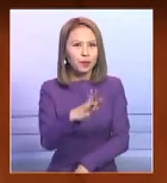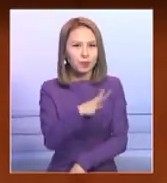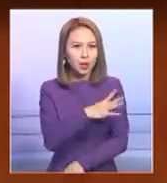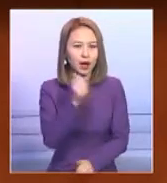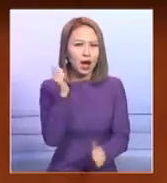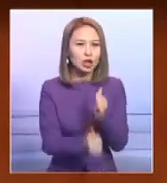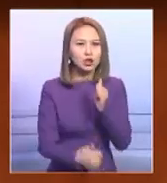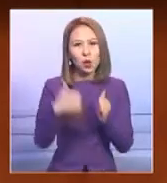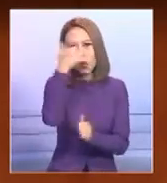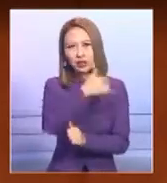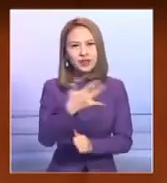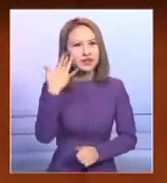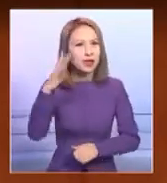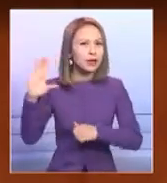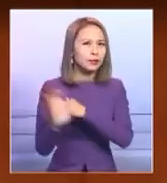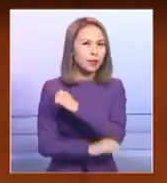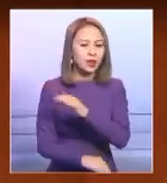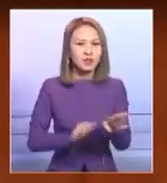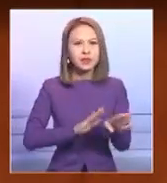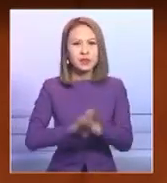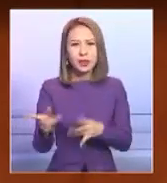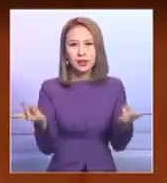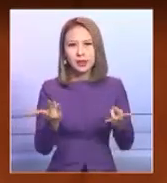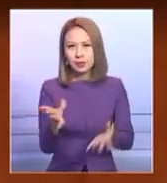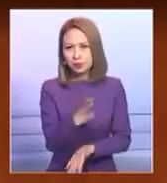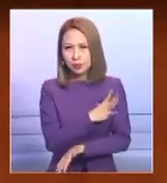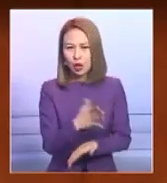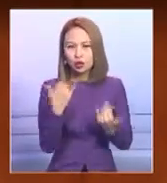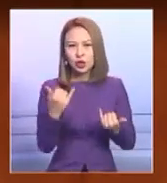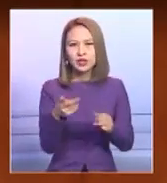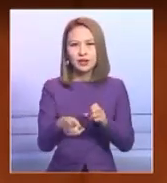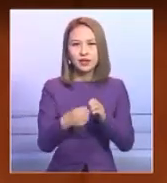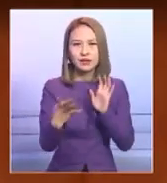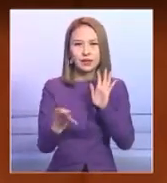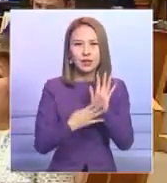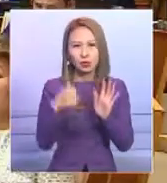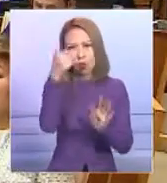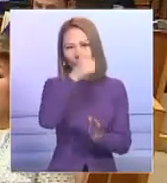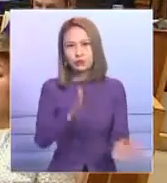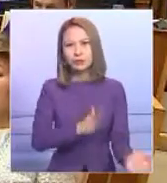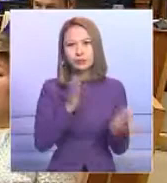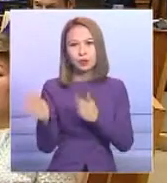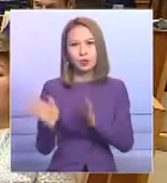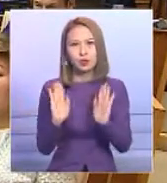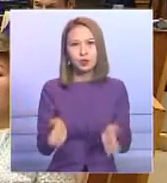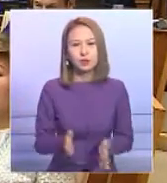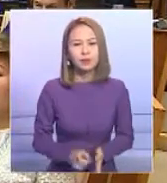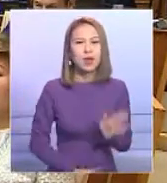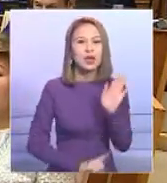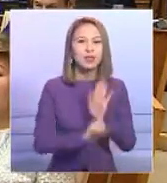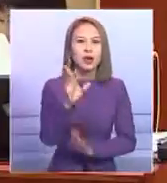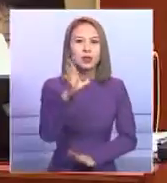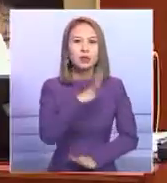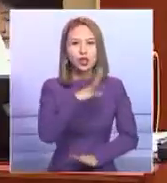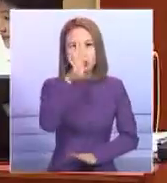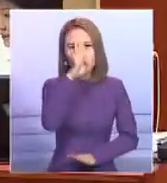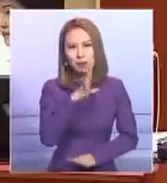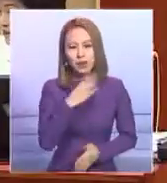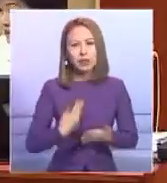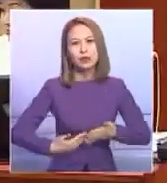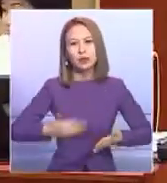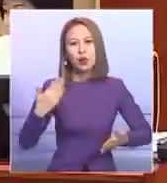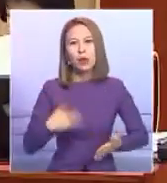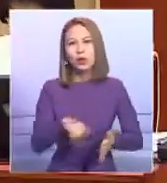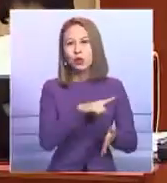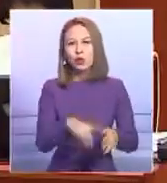жыл соңында орындалуы тиіс болатын. Енді бұл талап 2019 жылға шегеріледі. Бас аяғы 4 айдың ішінде төменгі